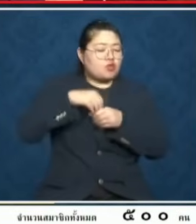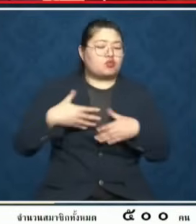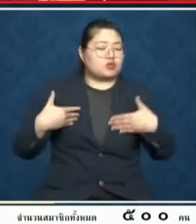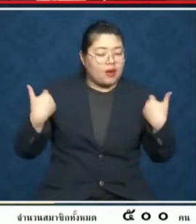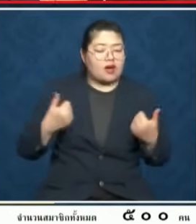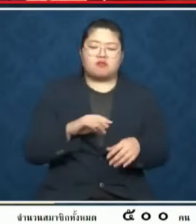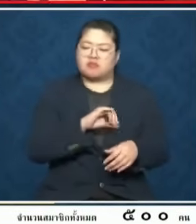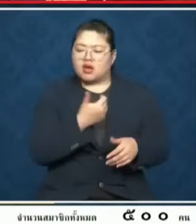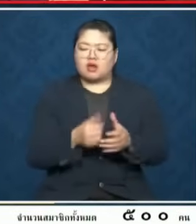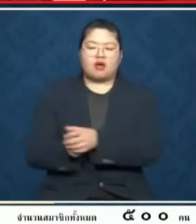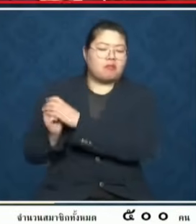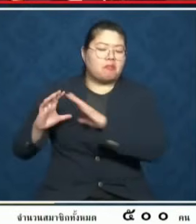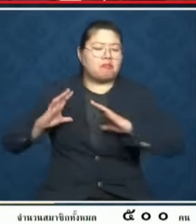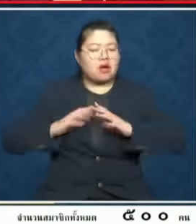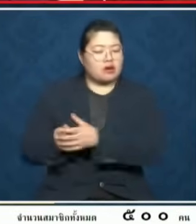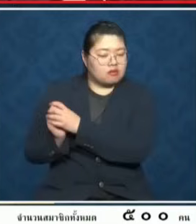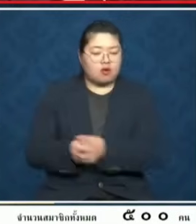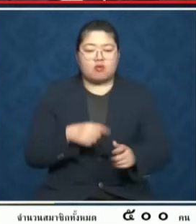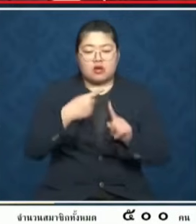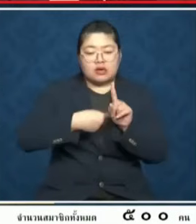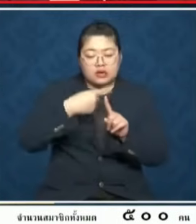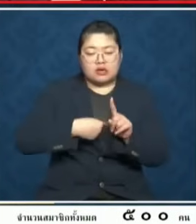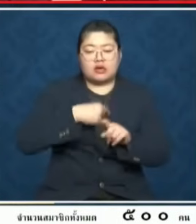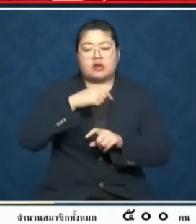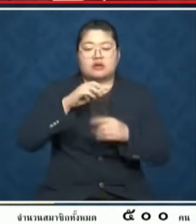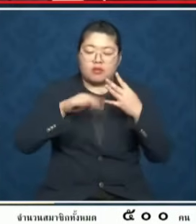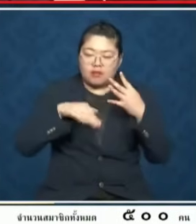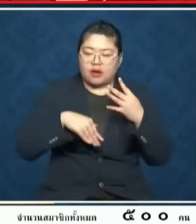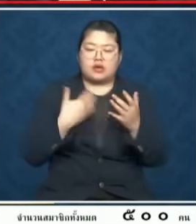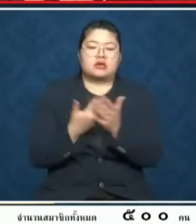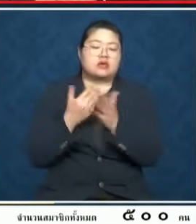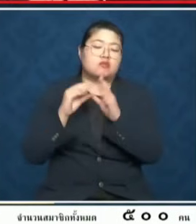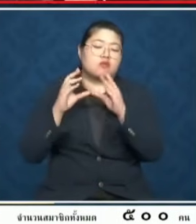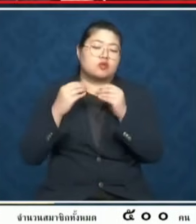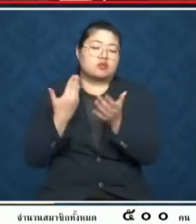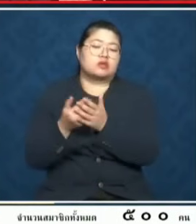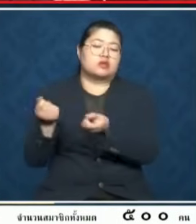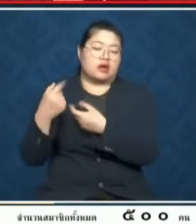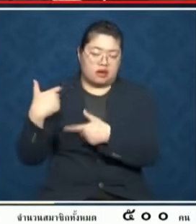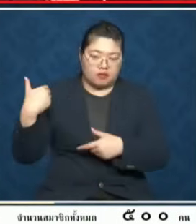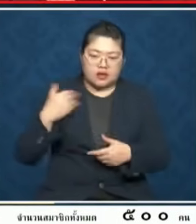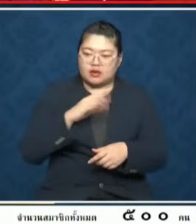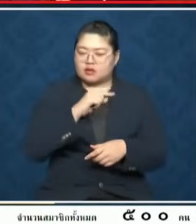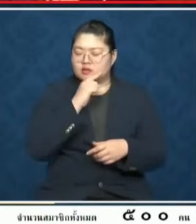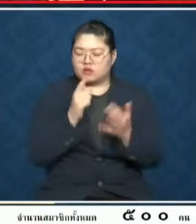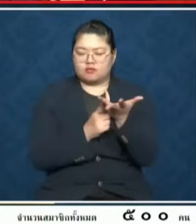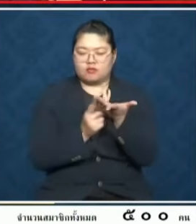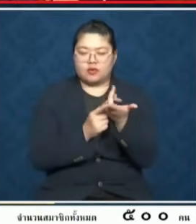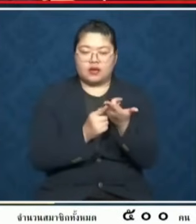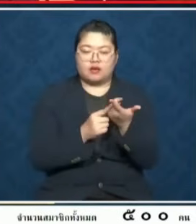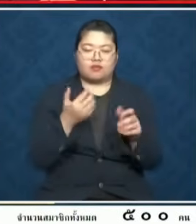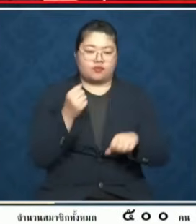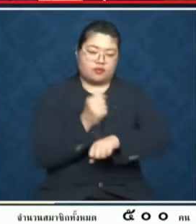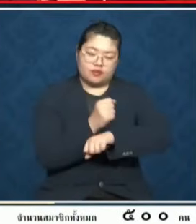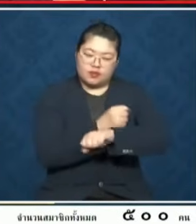ตีกอล์ฟค่ะสิ้นเดือนก็รับค่าตอบแทนค่าเบี้ยประชุมท่านประธานคะถ้าไปคำนวณตัวเลขค่า